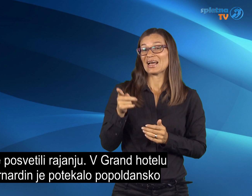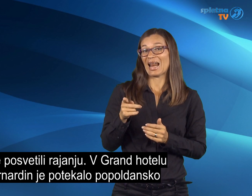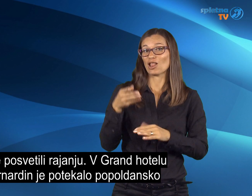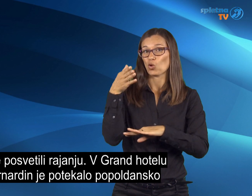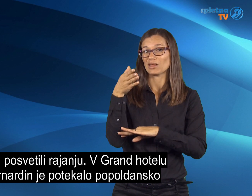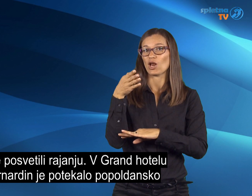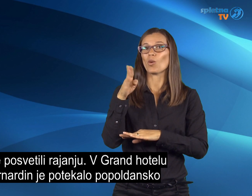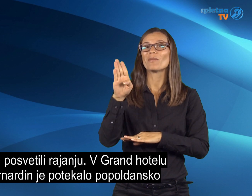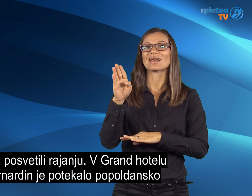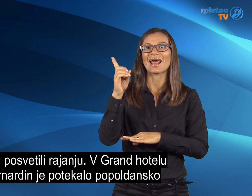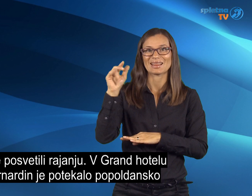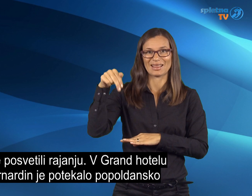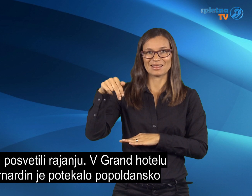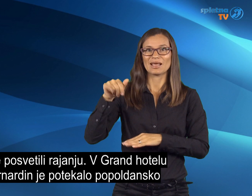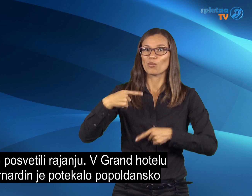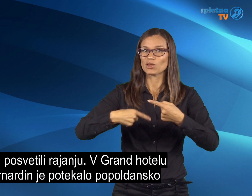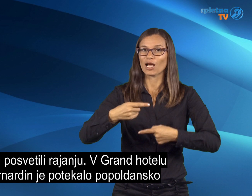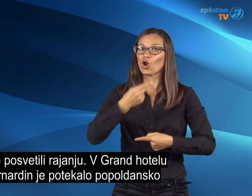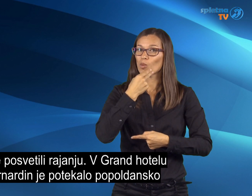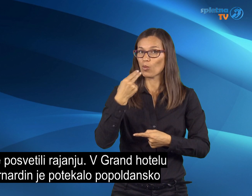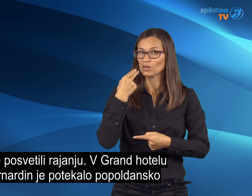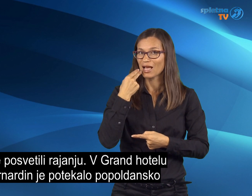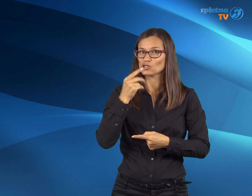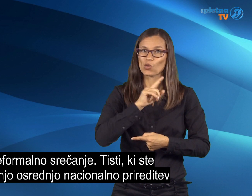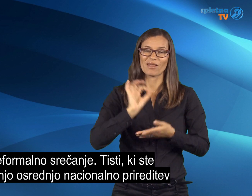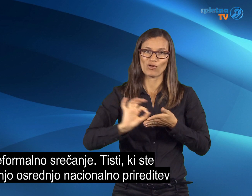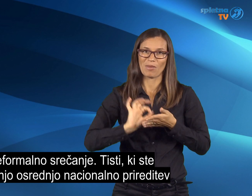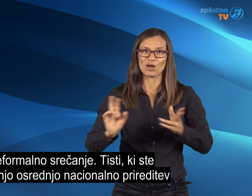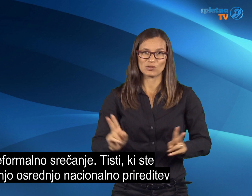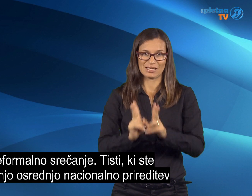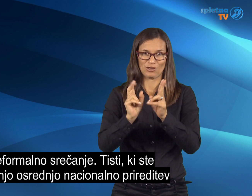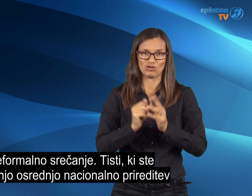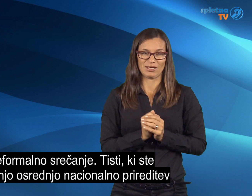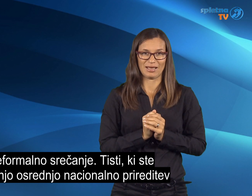V Grand hotelu Bernardin je potekalo popoldansko neformalno srečanje.